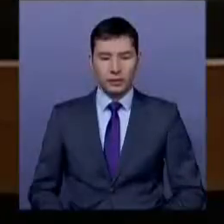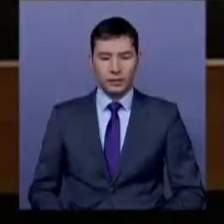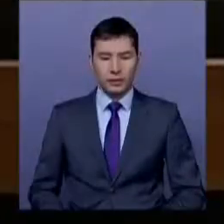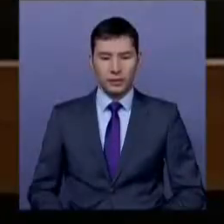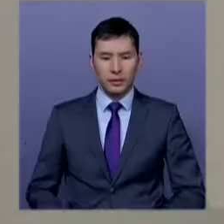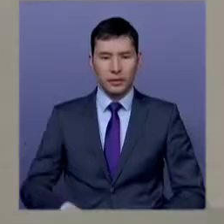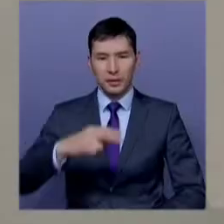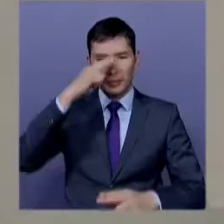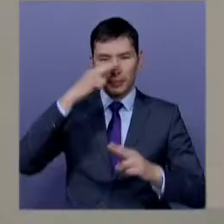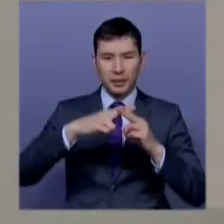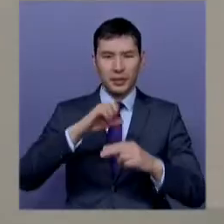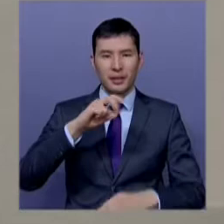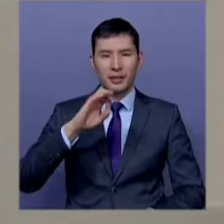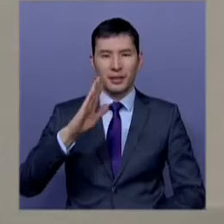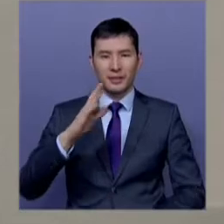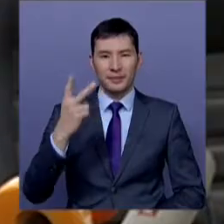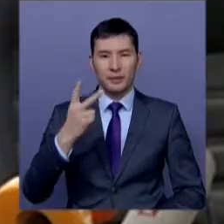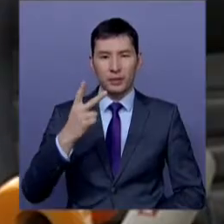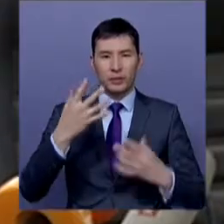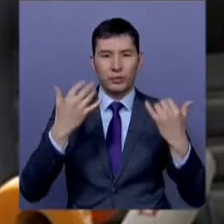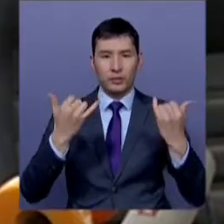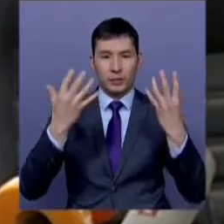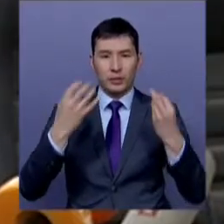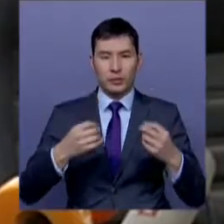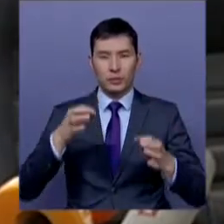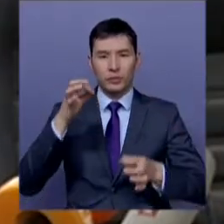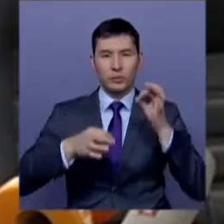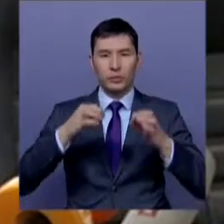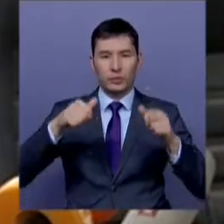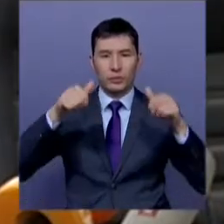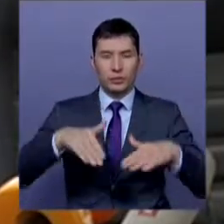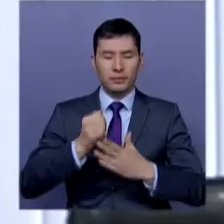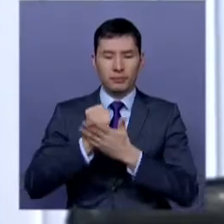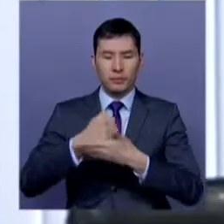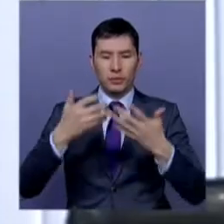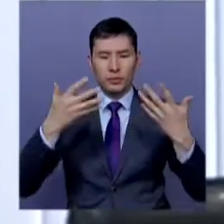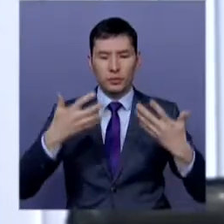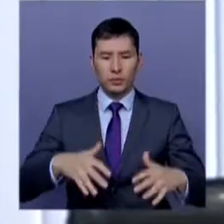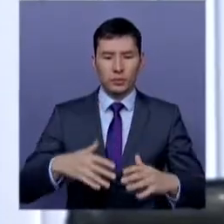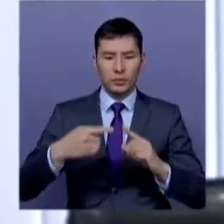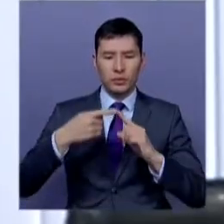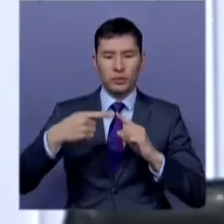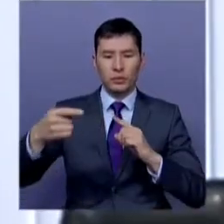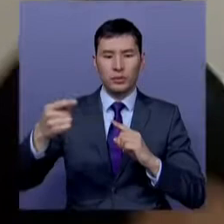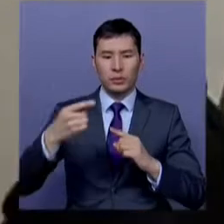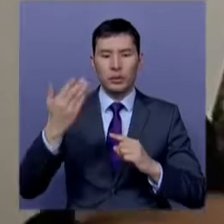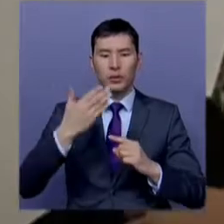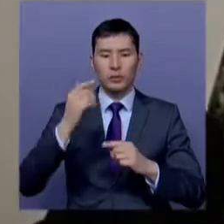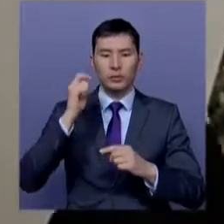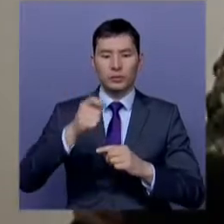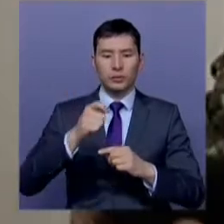Ағайынды Әлекеевтердің сот ісіне соңғы нүкте қойылды. Сотқа дейінгі тергеу жұмыстары жарты жылдан асқан, оларға сот қандай үкім